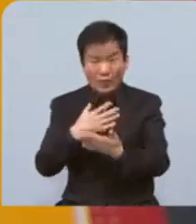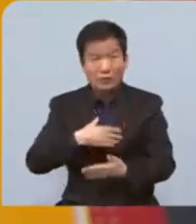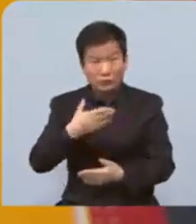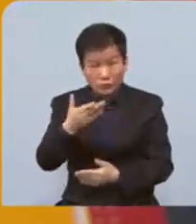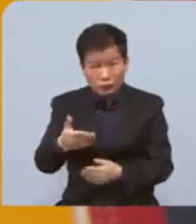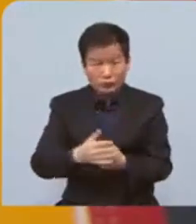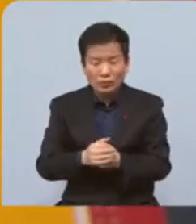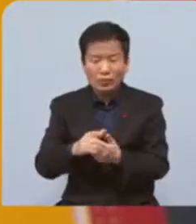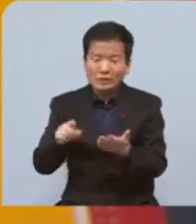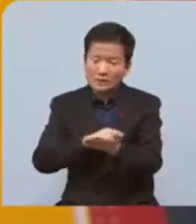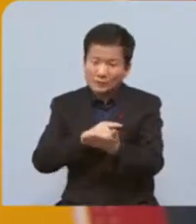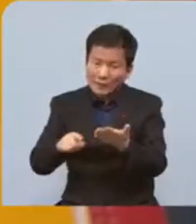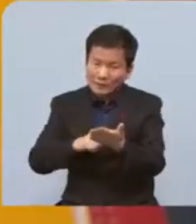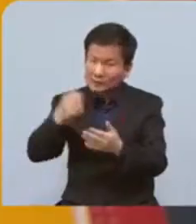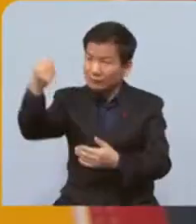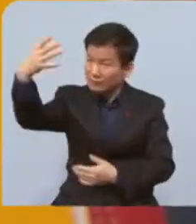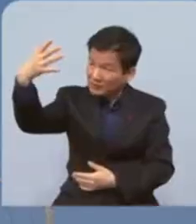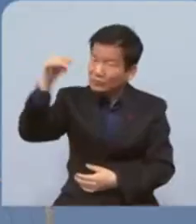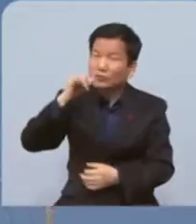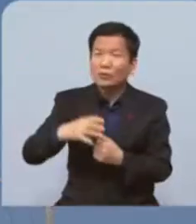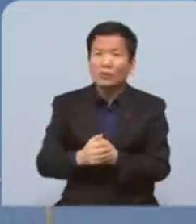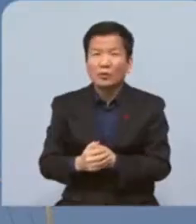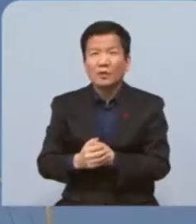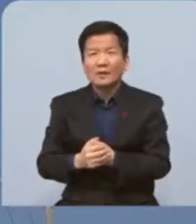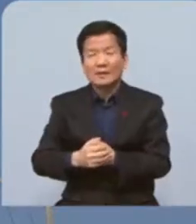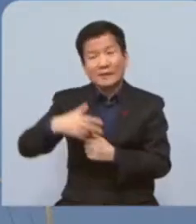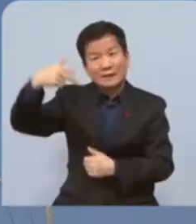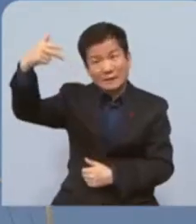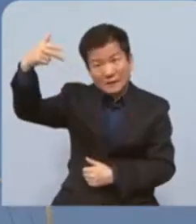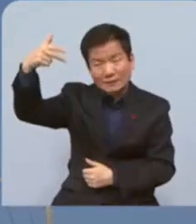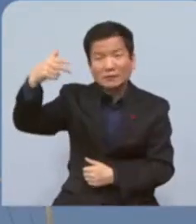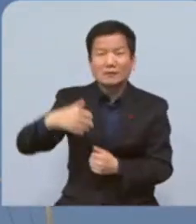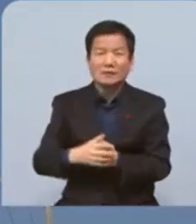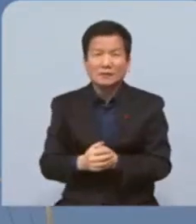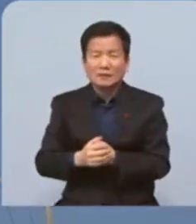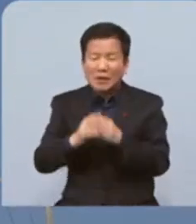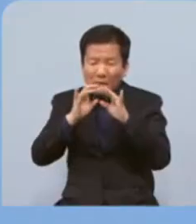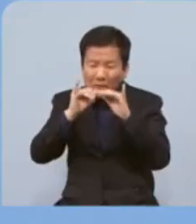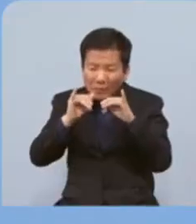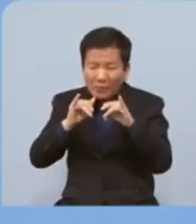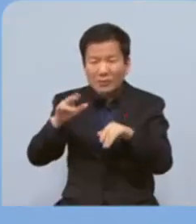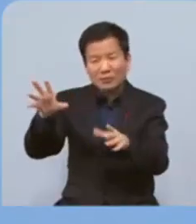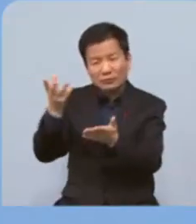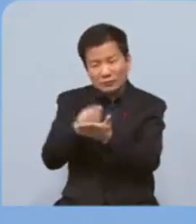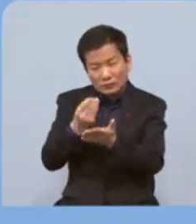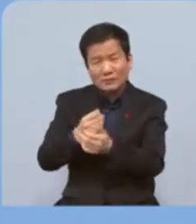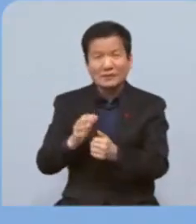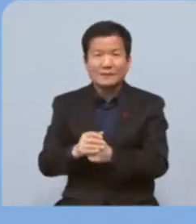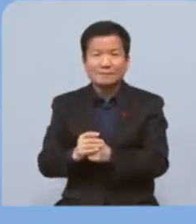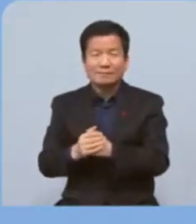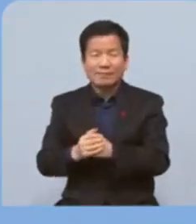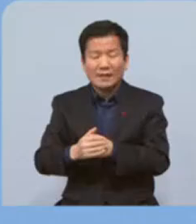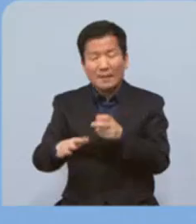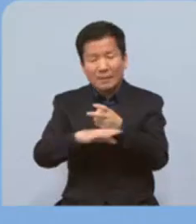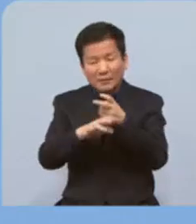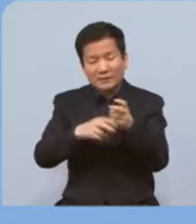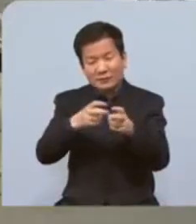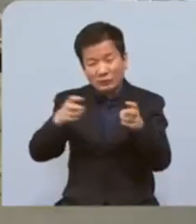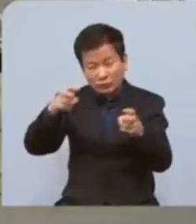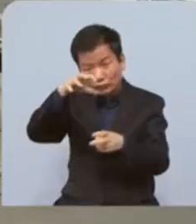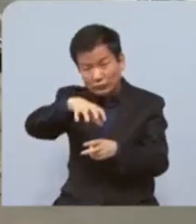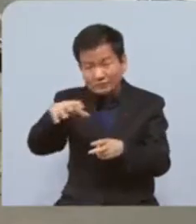알려주는 스마트 전광판을 비롯해 지능형 CCTV, 미세먼지 센서, 스마트 버스 정류장